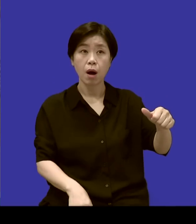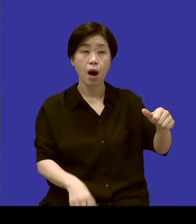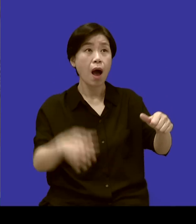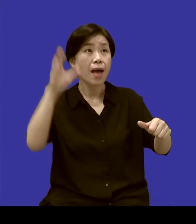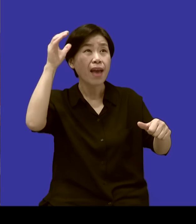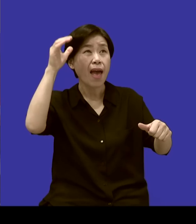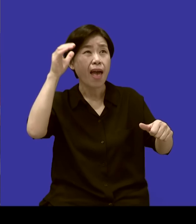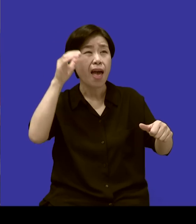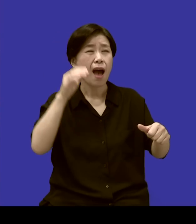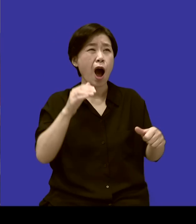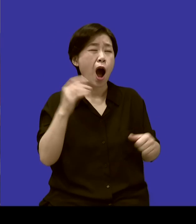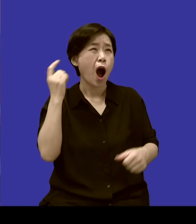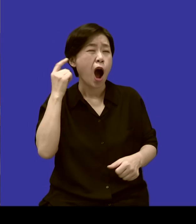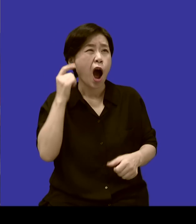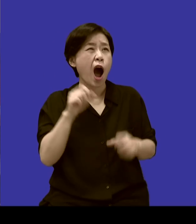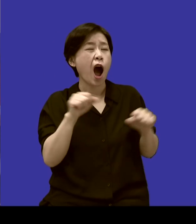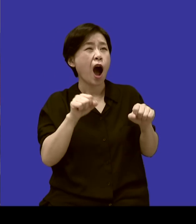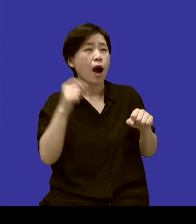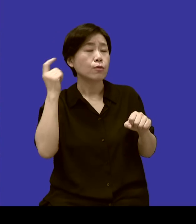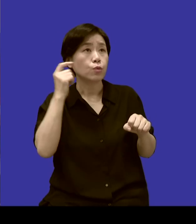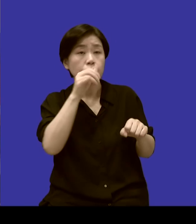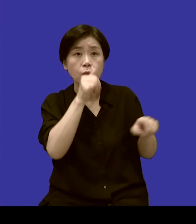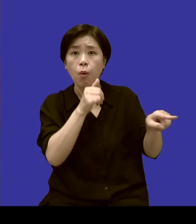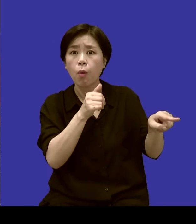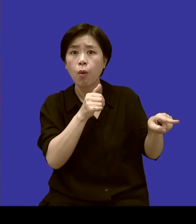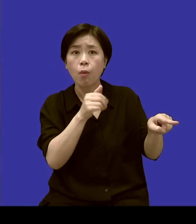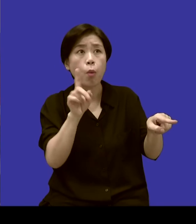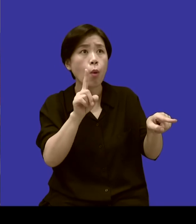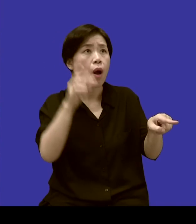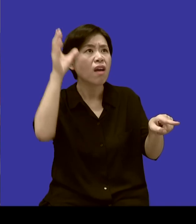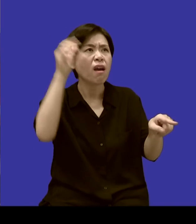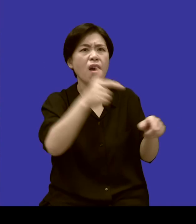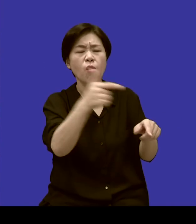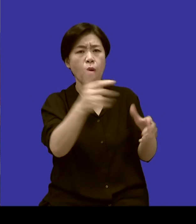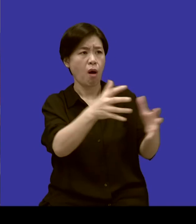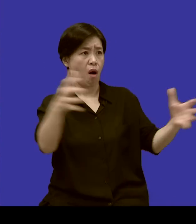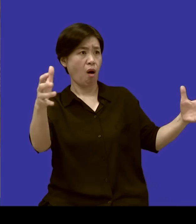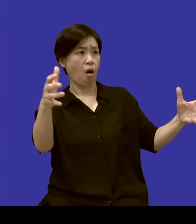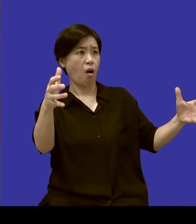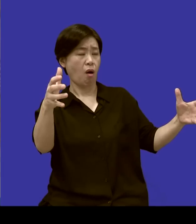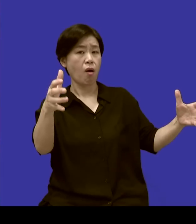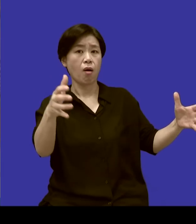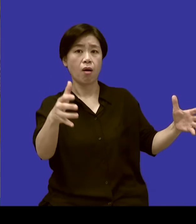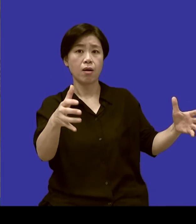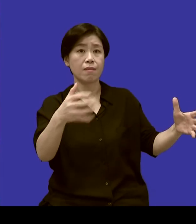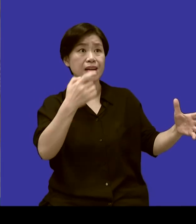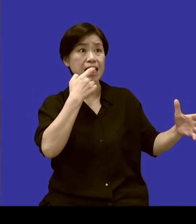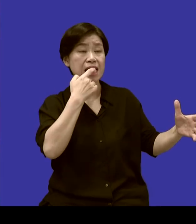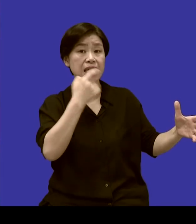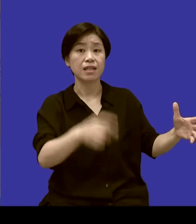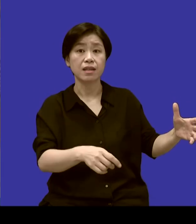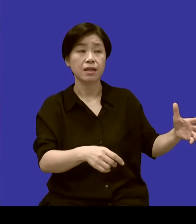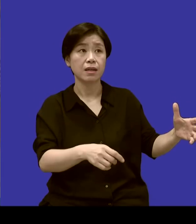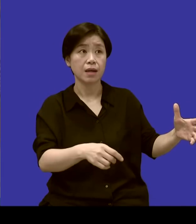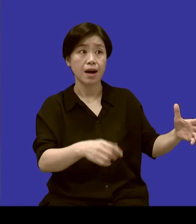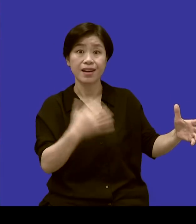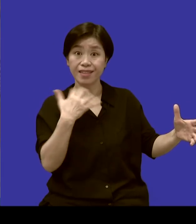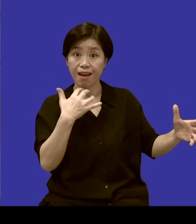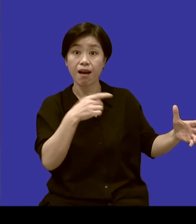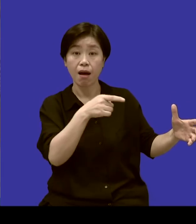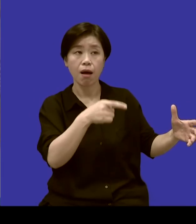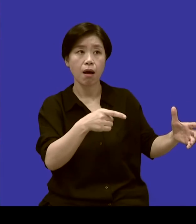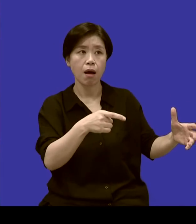막 비명이 나는 거예요. 개였어요. 이만한 그 명경 같은 하얀 개가 딱 밧줄을 목에